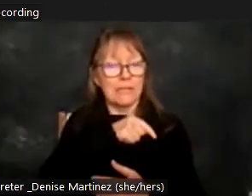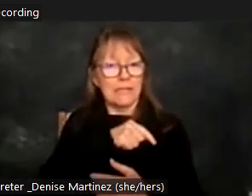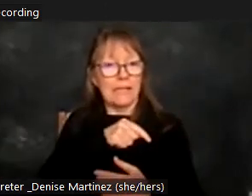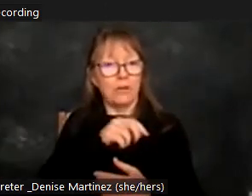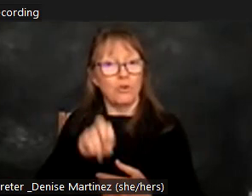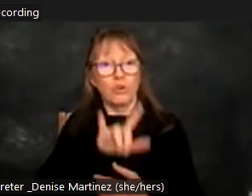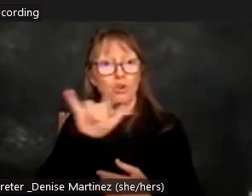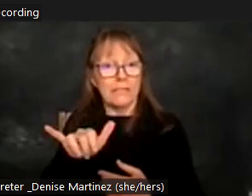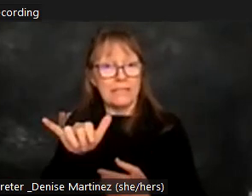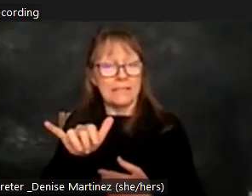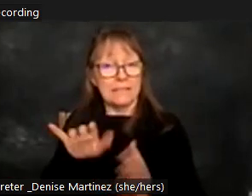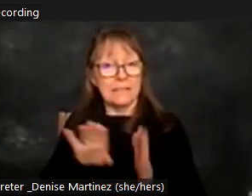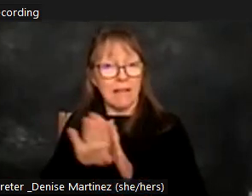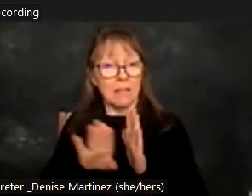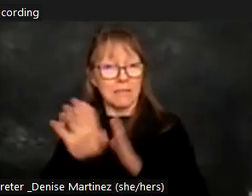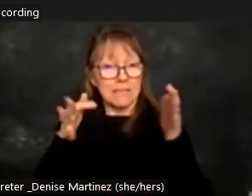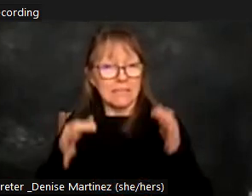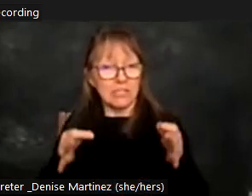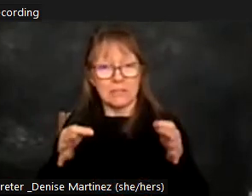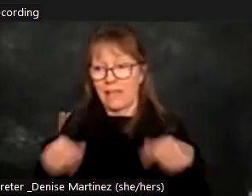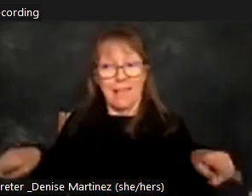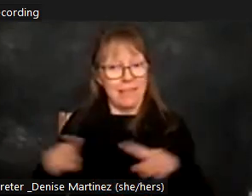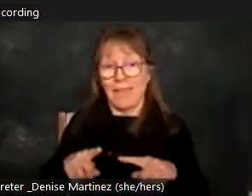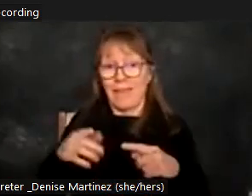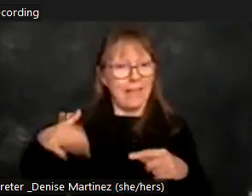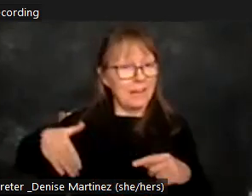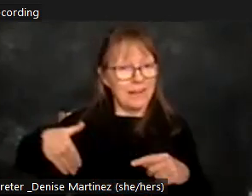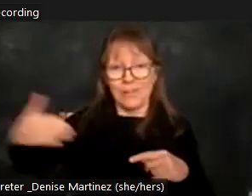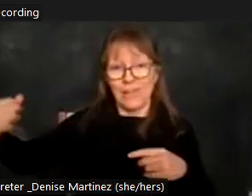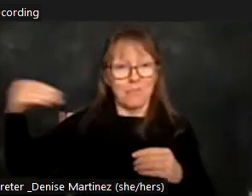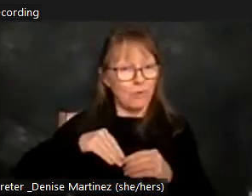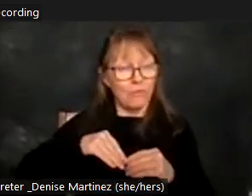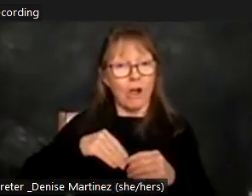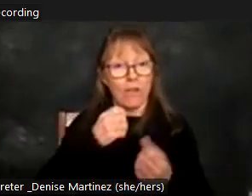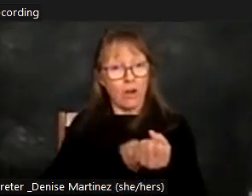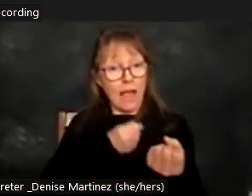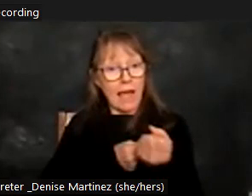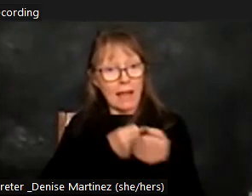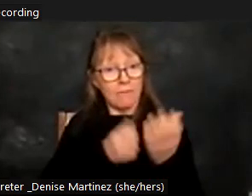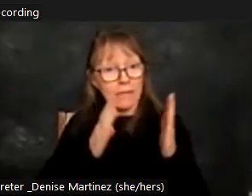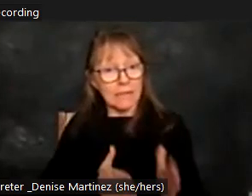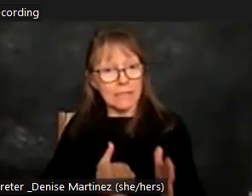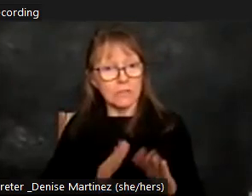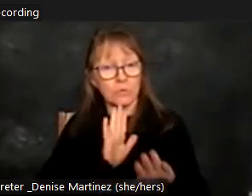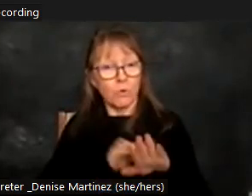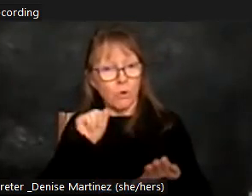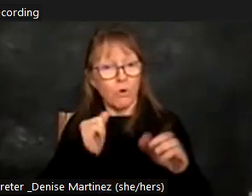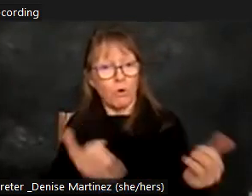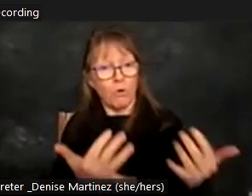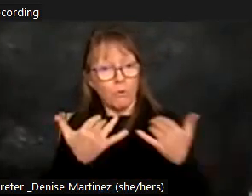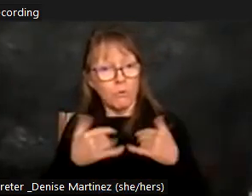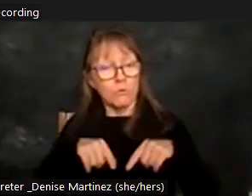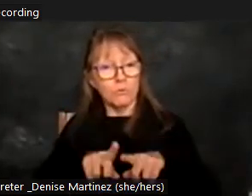la be zone là, there yet? déjà Are pendant there cette heure pourquoi advocates vivre on whom we can là call qu'on y a. in the early application